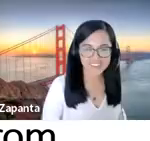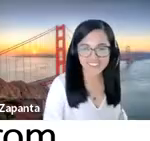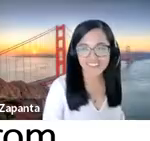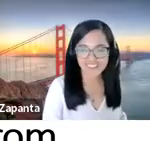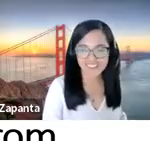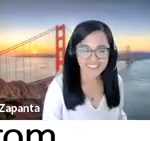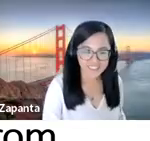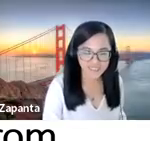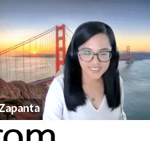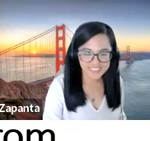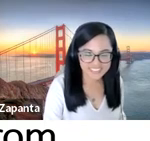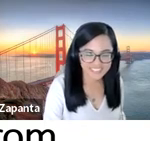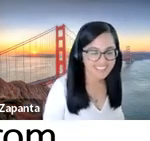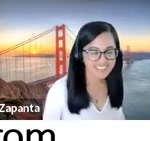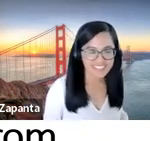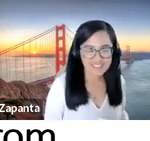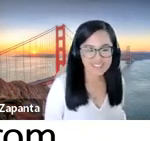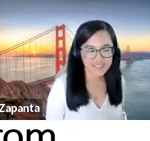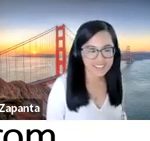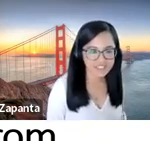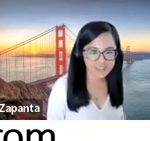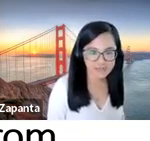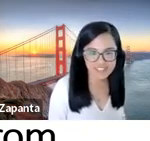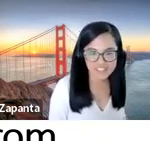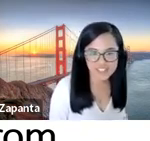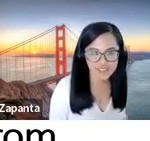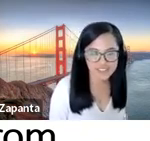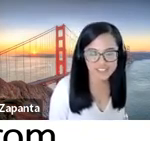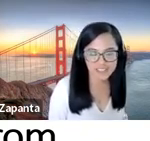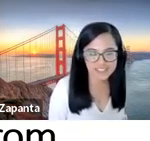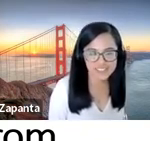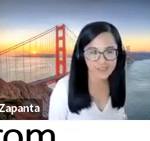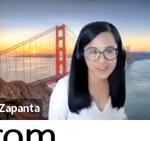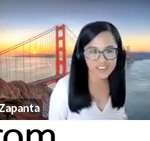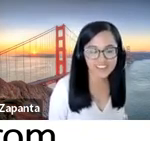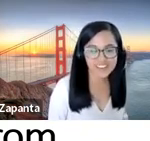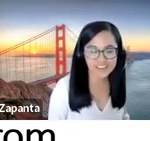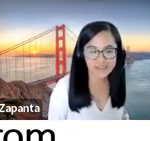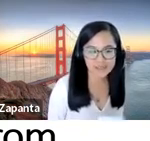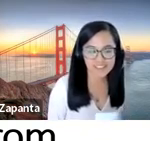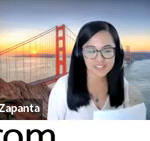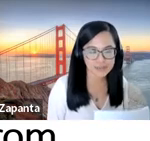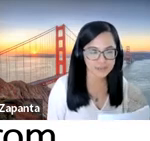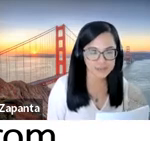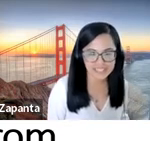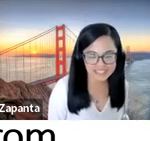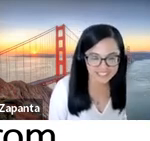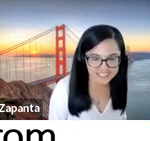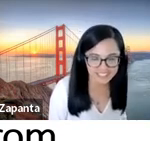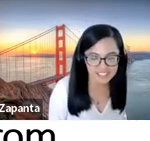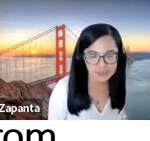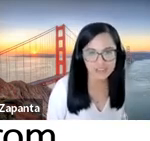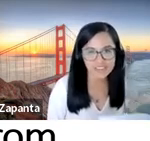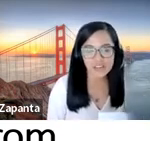Okay, thank you, Carly, great information to share with us I know it's a lot to take